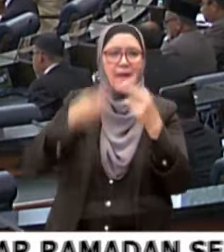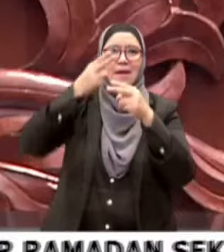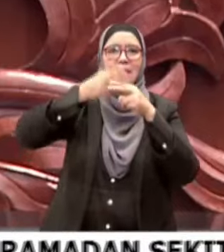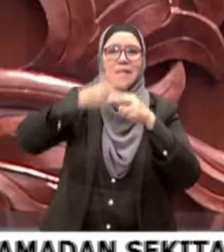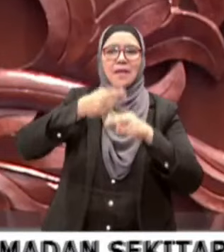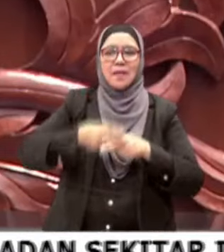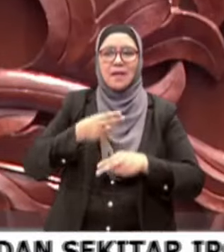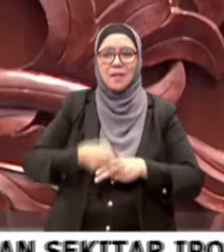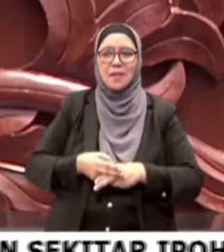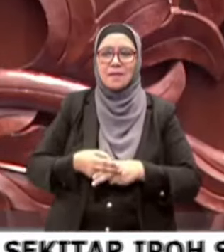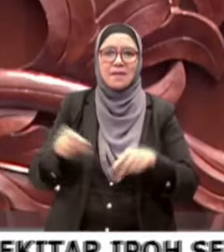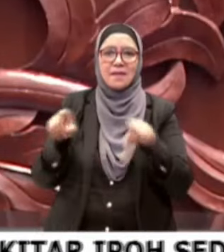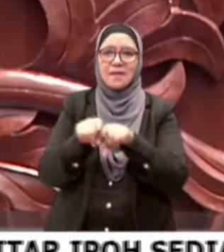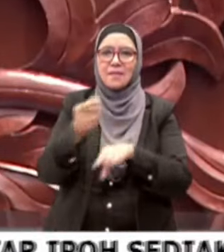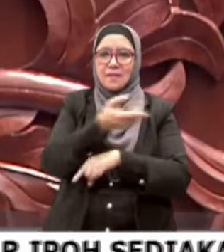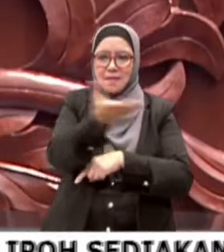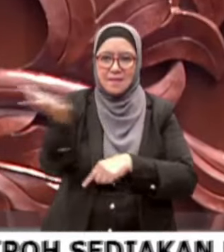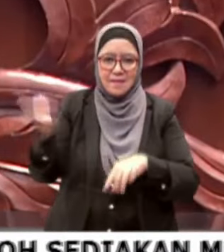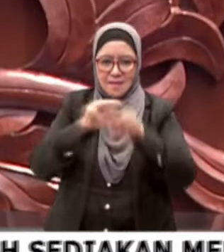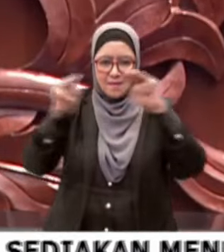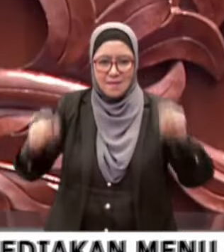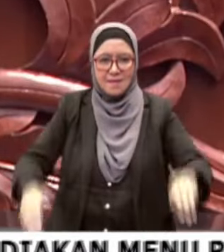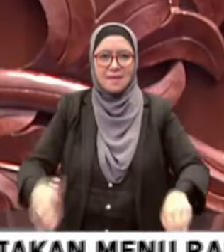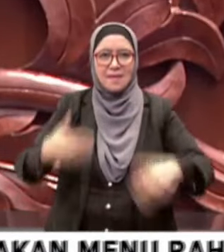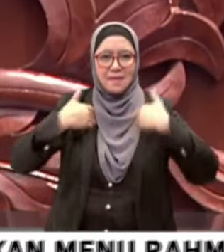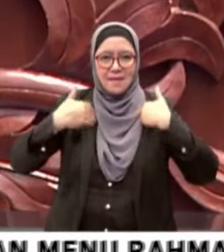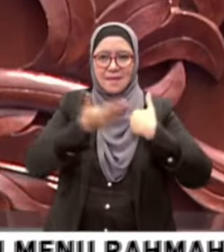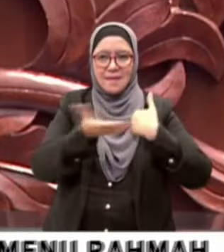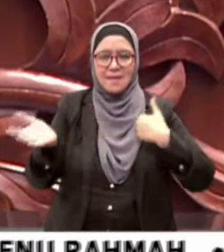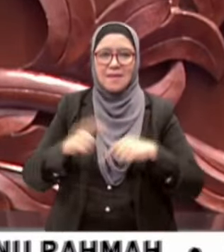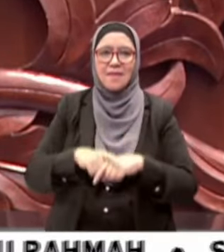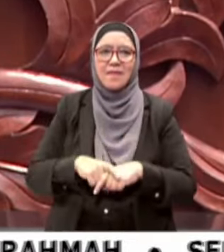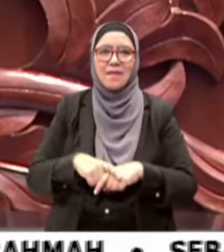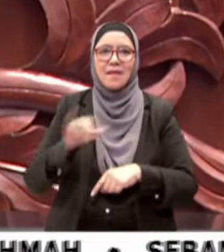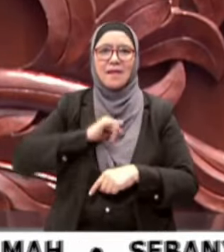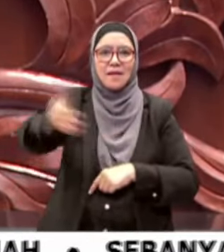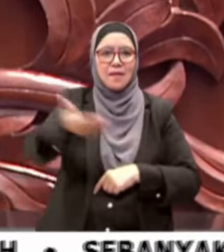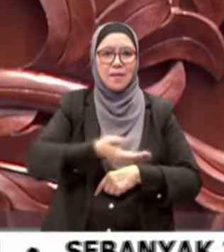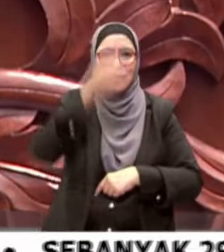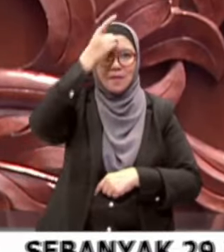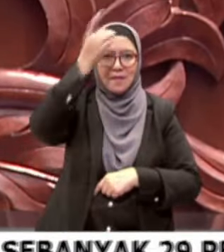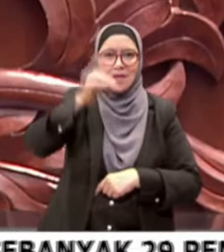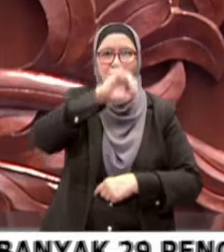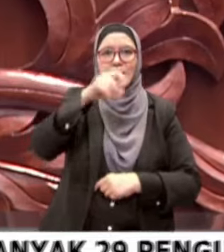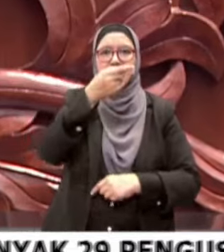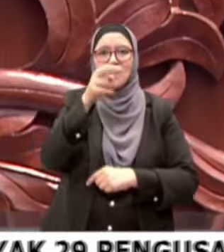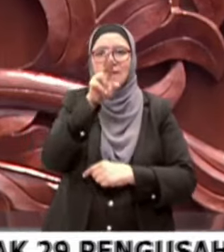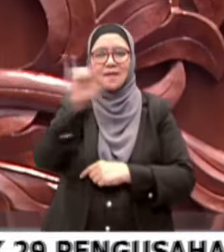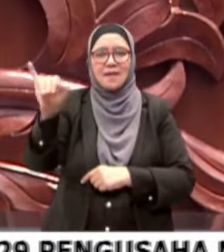berada di atas meja saya jemput Datuk Sri Johari bin Abdul Gani